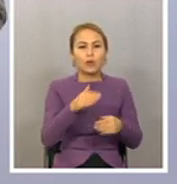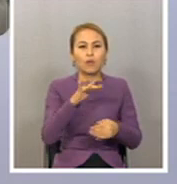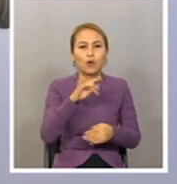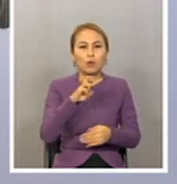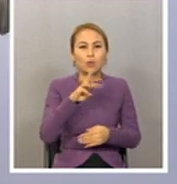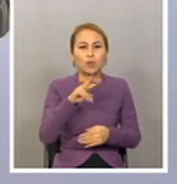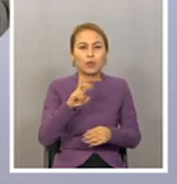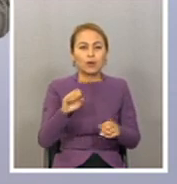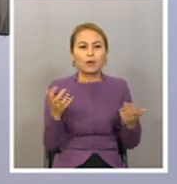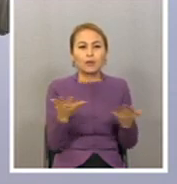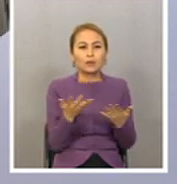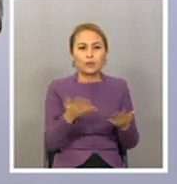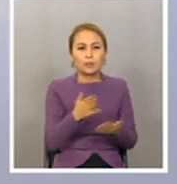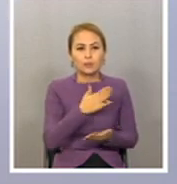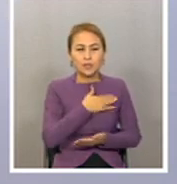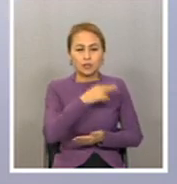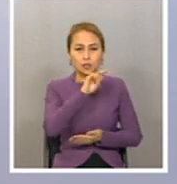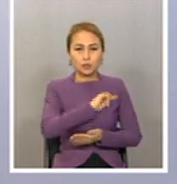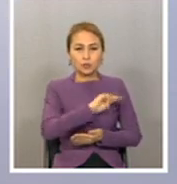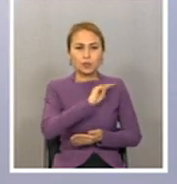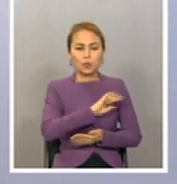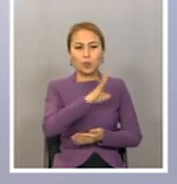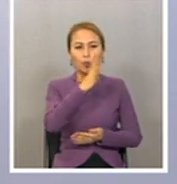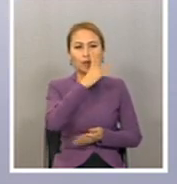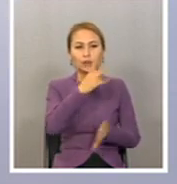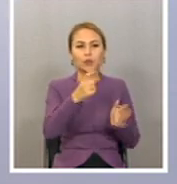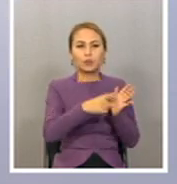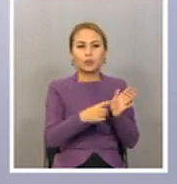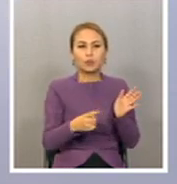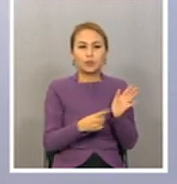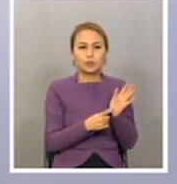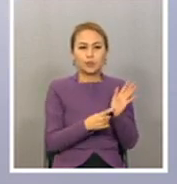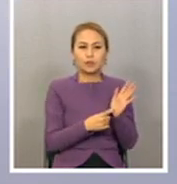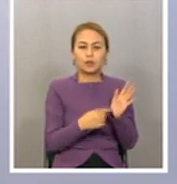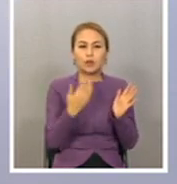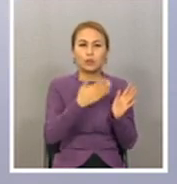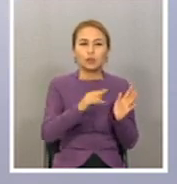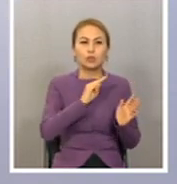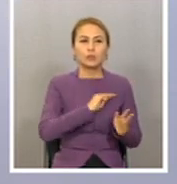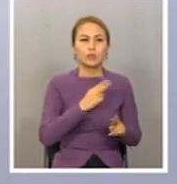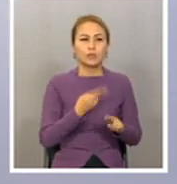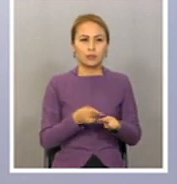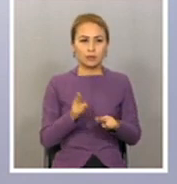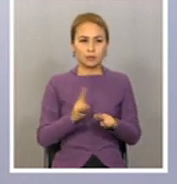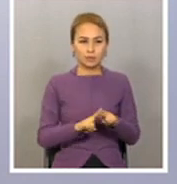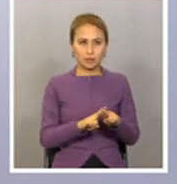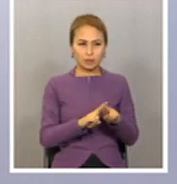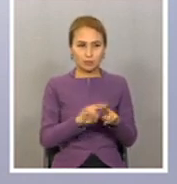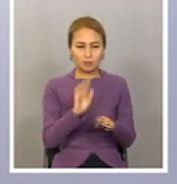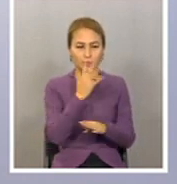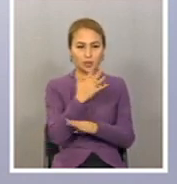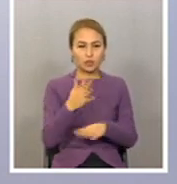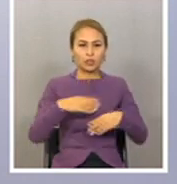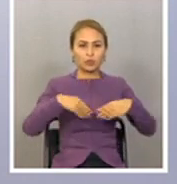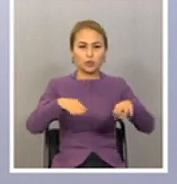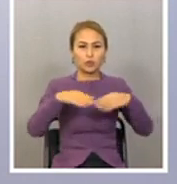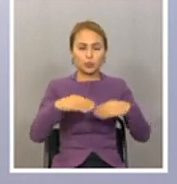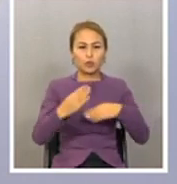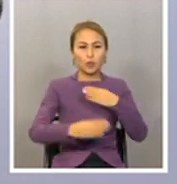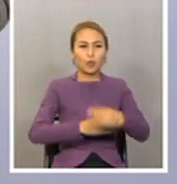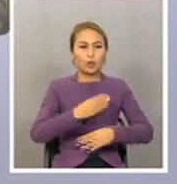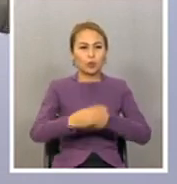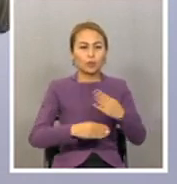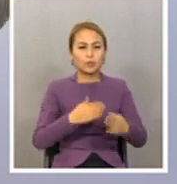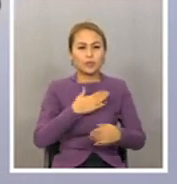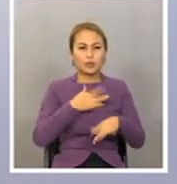Біз жұмысты уақытқа бөлеміз. Бұл жерде жұмыс деп тұрғанымыз бақшаның шөбін ору. Ал біз айттық,